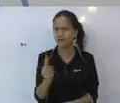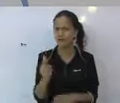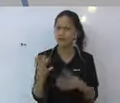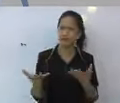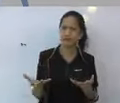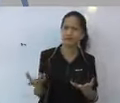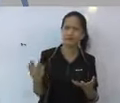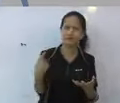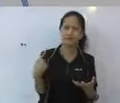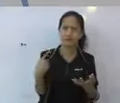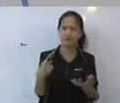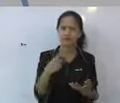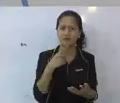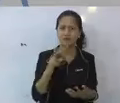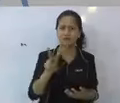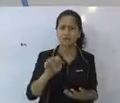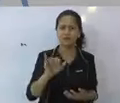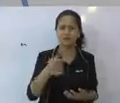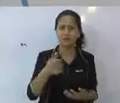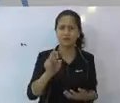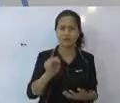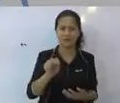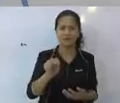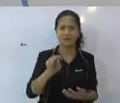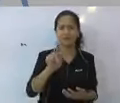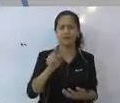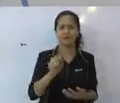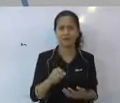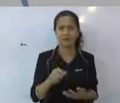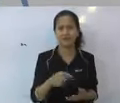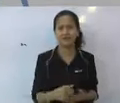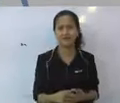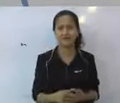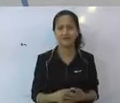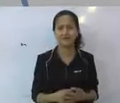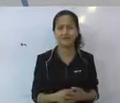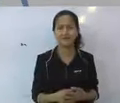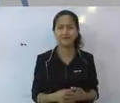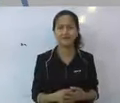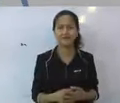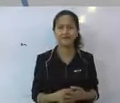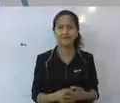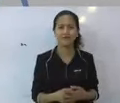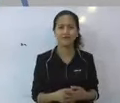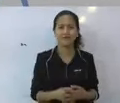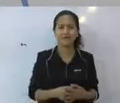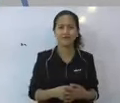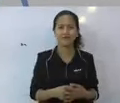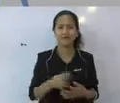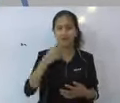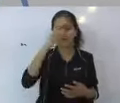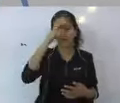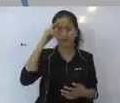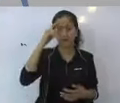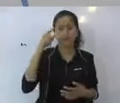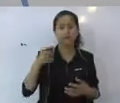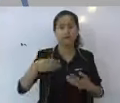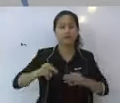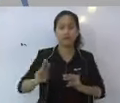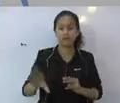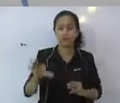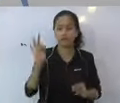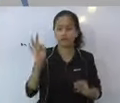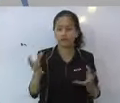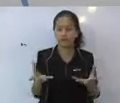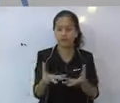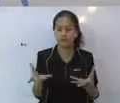protein na rin naman yung plant-based, 'di ba? Ito namang meat, kasi nga 'di ba minsan may mga tayo, may mga panahon na masama kumain